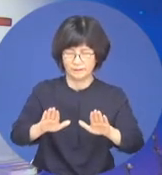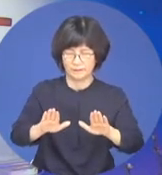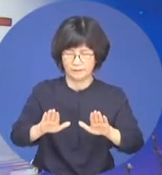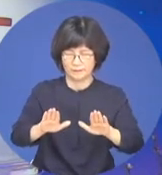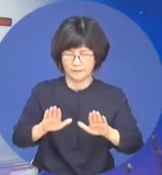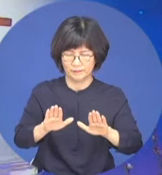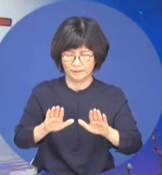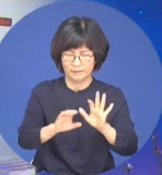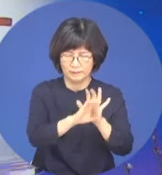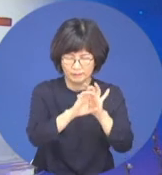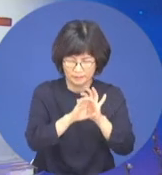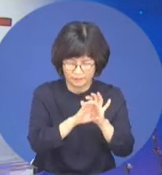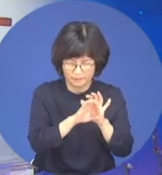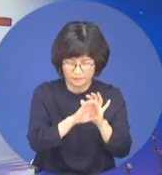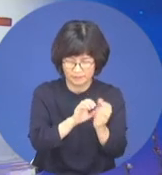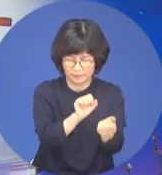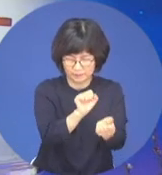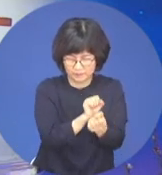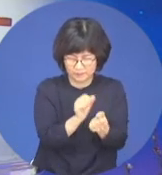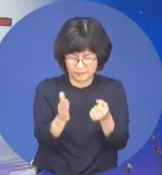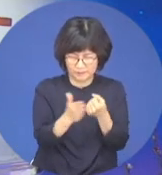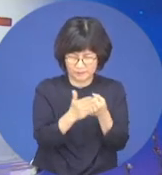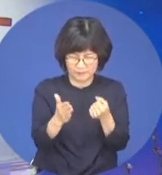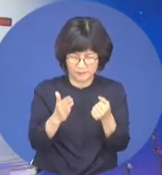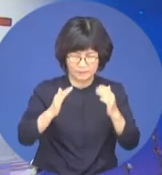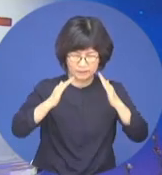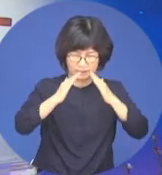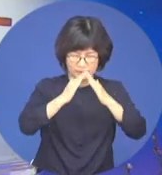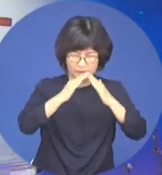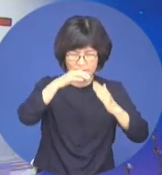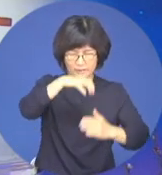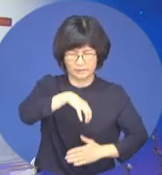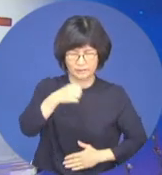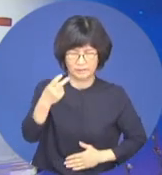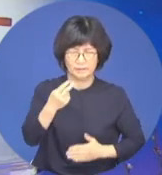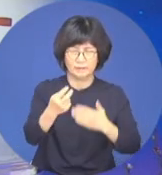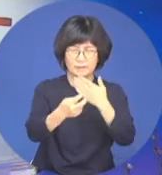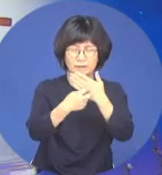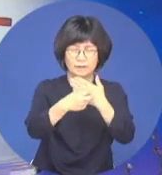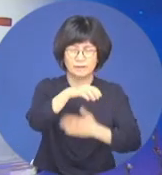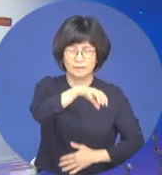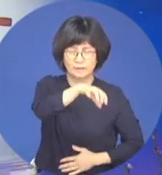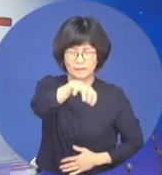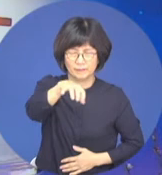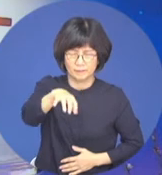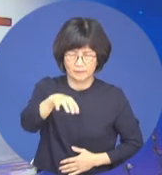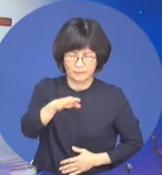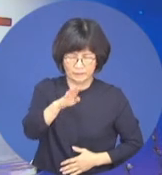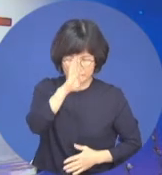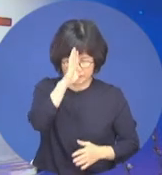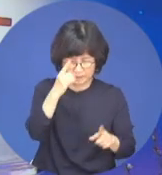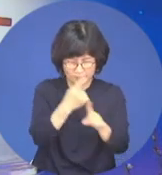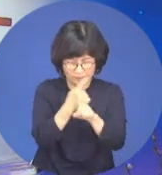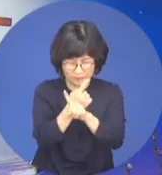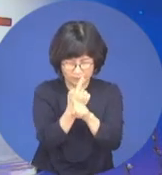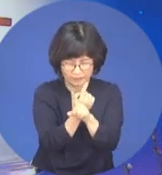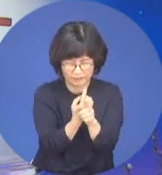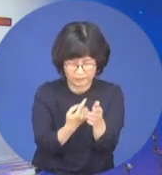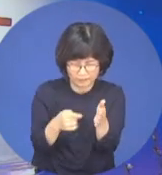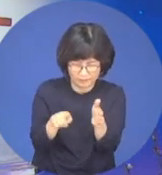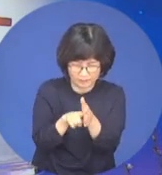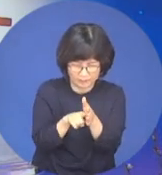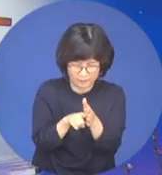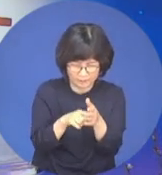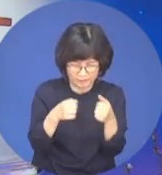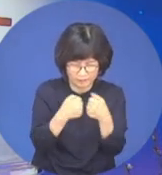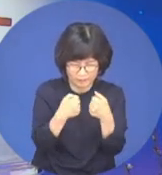코로나 감염으로 또 가정에서 병원에서 참으로 회복을 위하여 분투하며 주께 기도하는